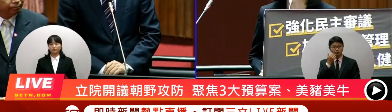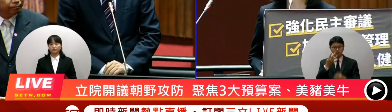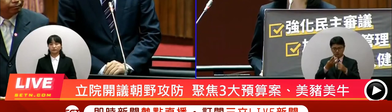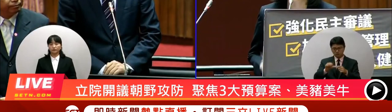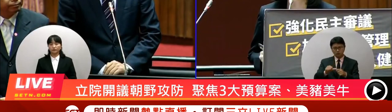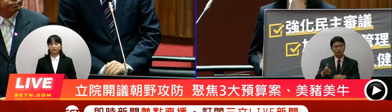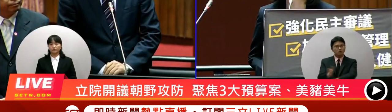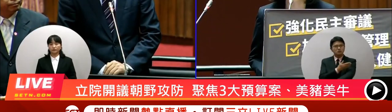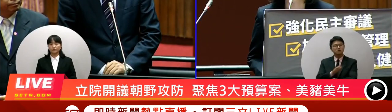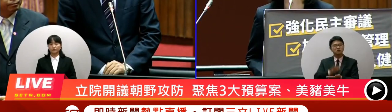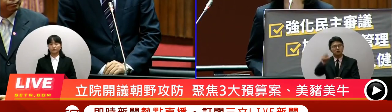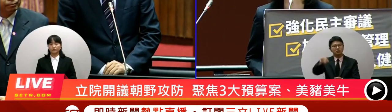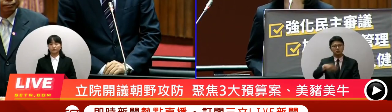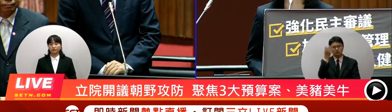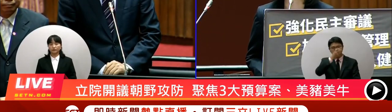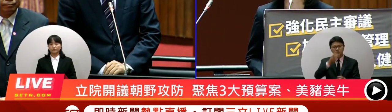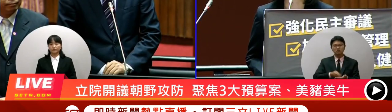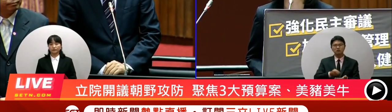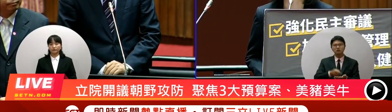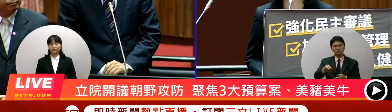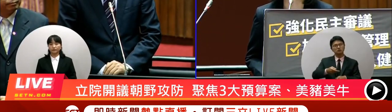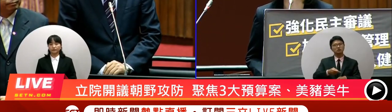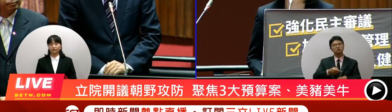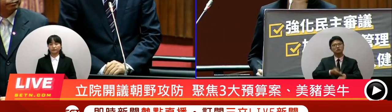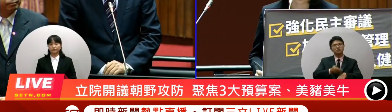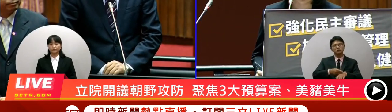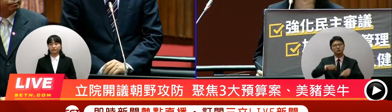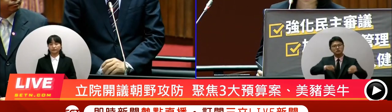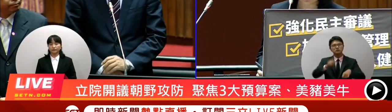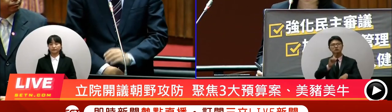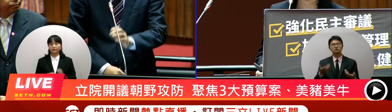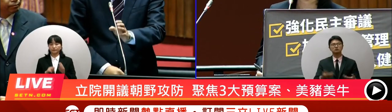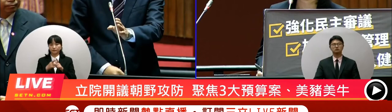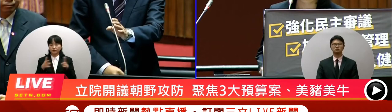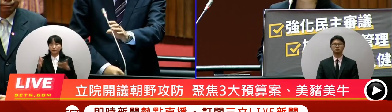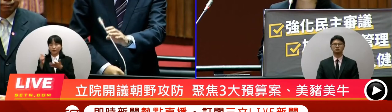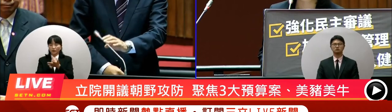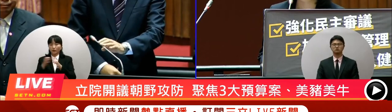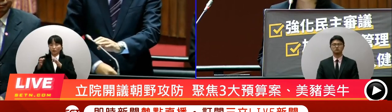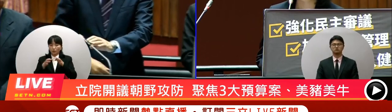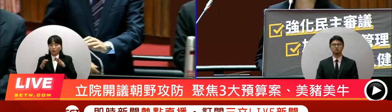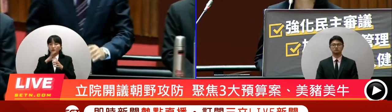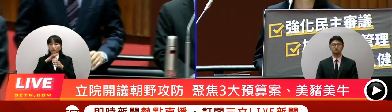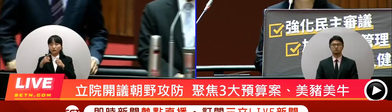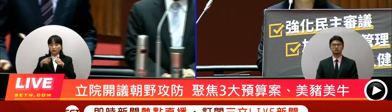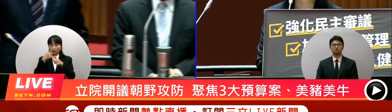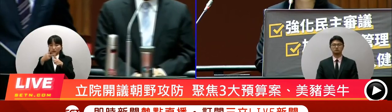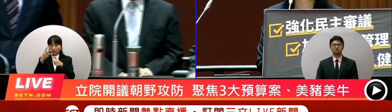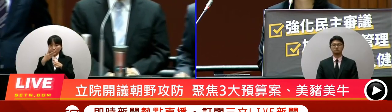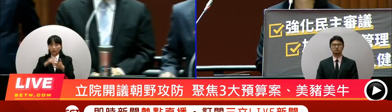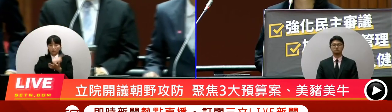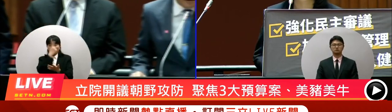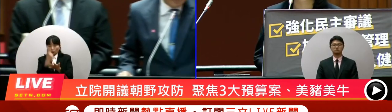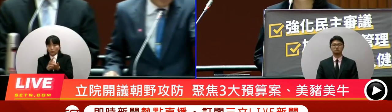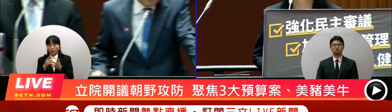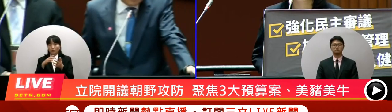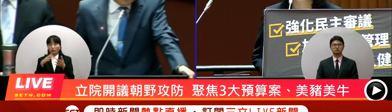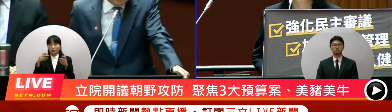查验？这部分是不是你能够说明有相关的清楚的政策的配套？ 不是各个进口厂商的前三批，并不是全部的前三